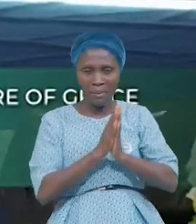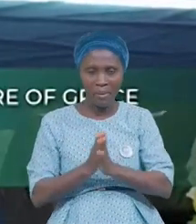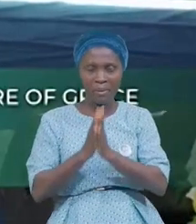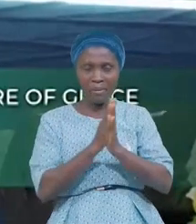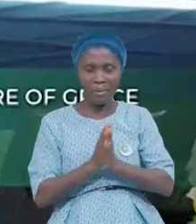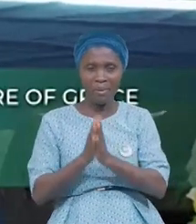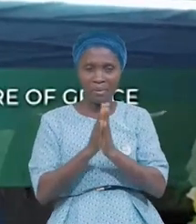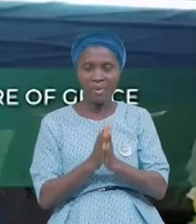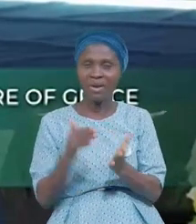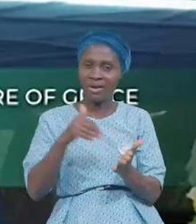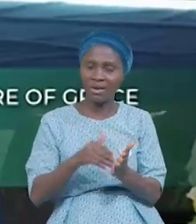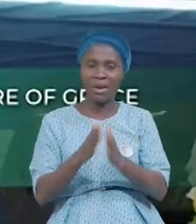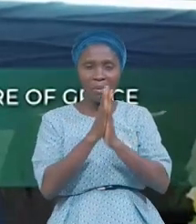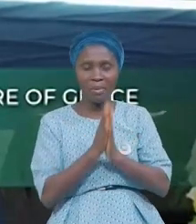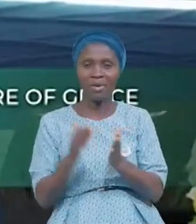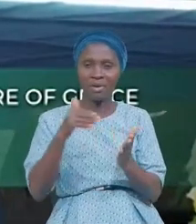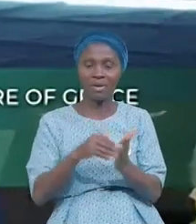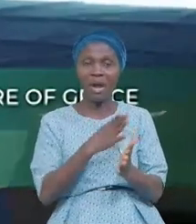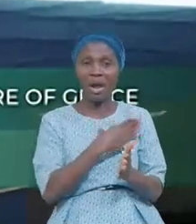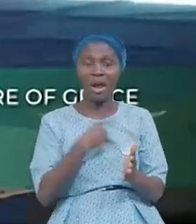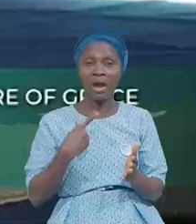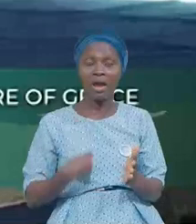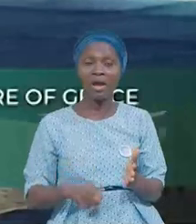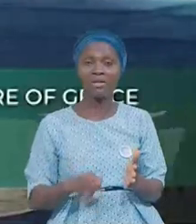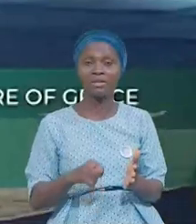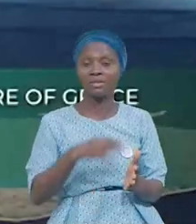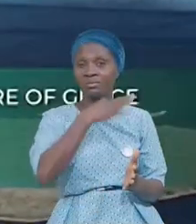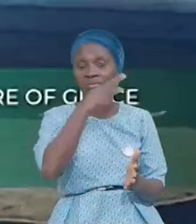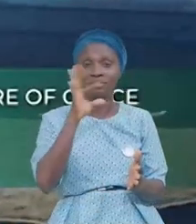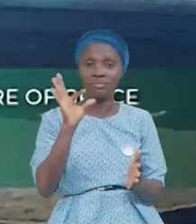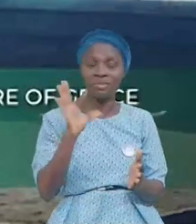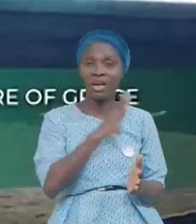Il a prié. Et la famine de 3 ans et demi